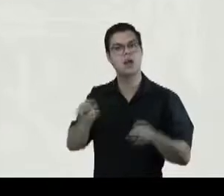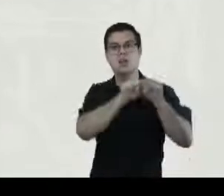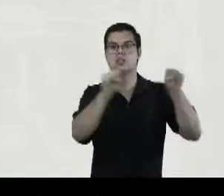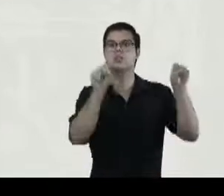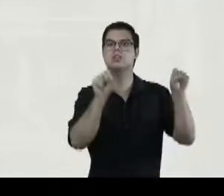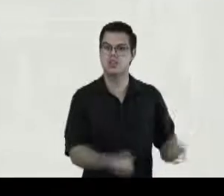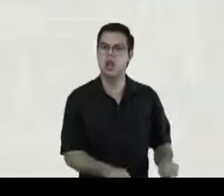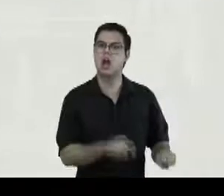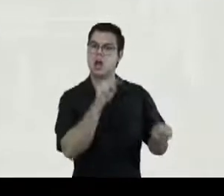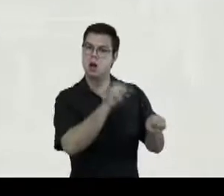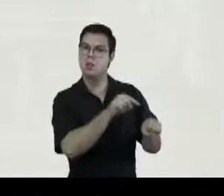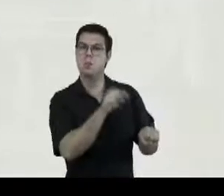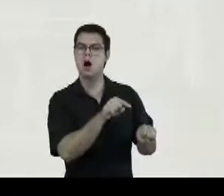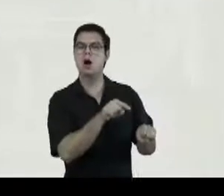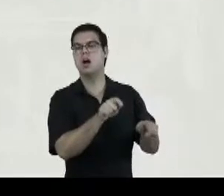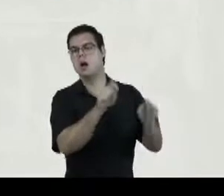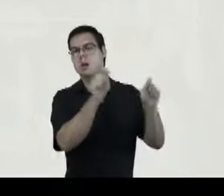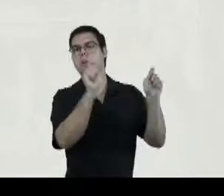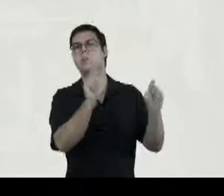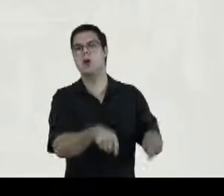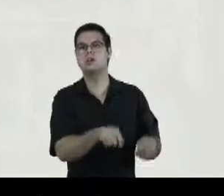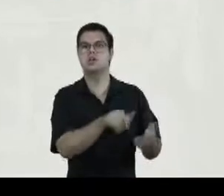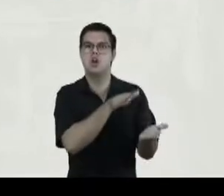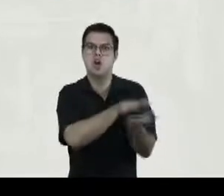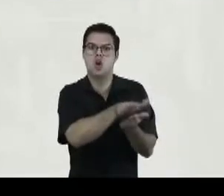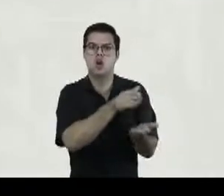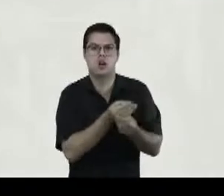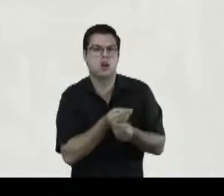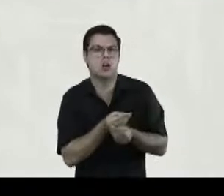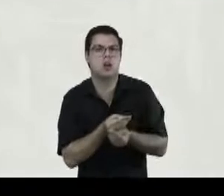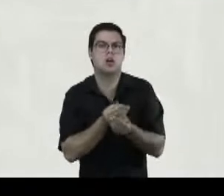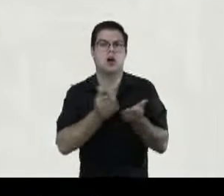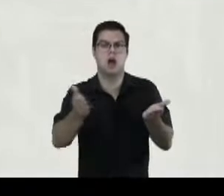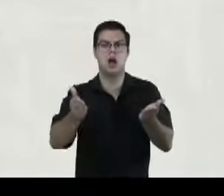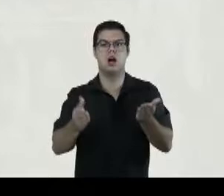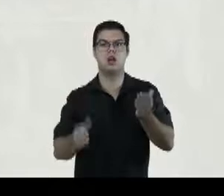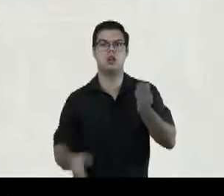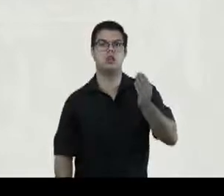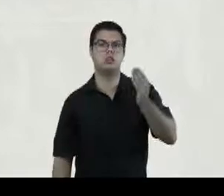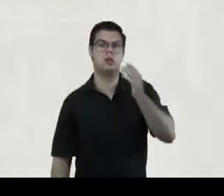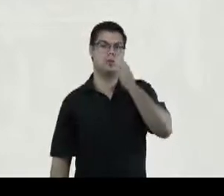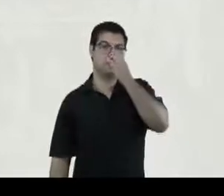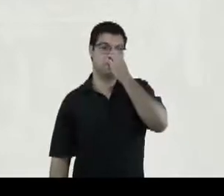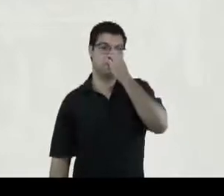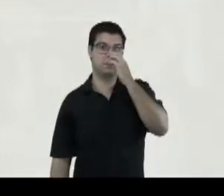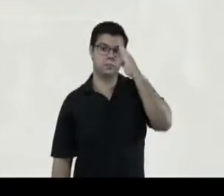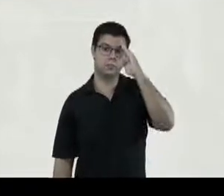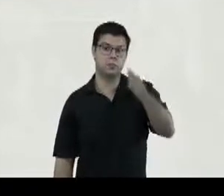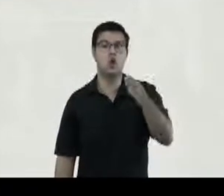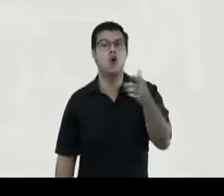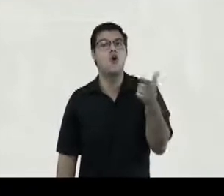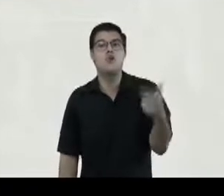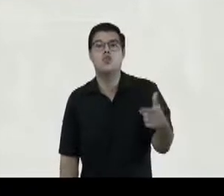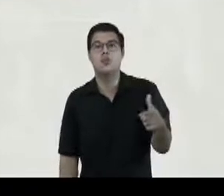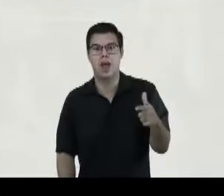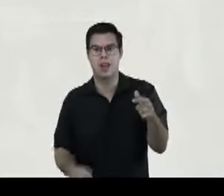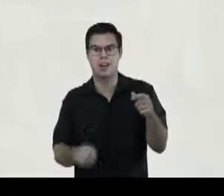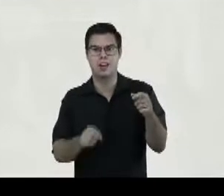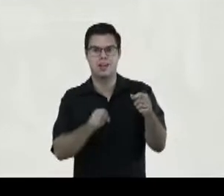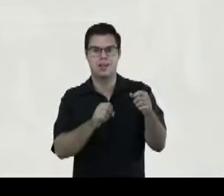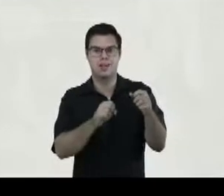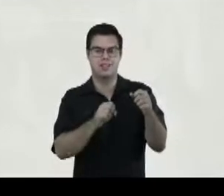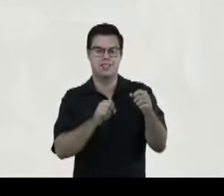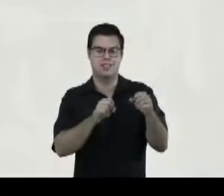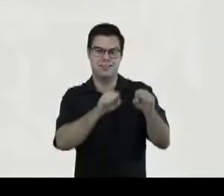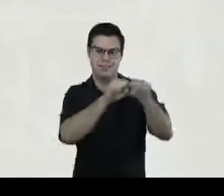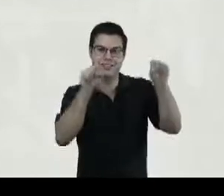de publier directement en ligne sans avoir besoin d'un logiciel supplémentaire. Donc, c'est librement accessible en ligne, tout le monde